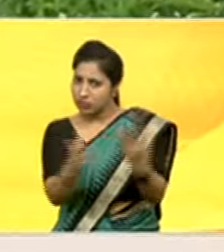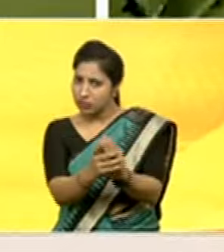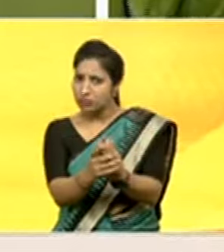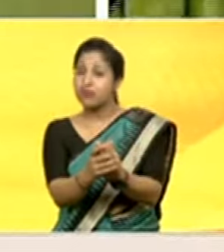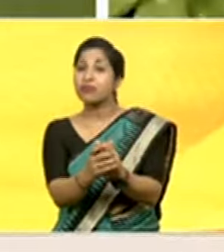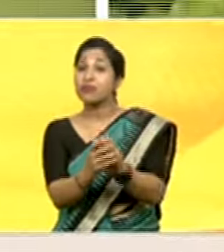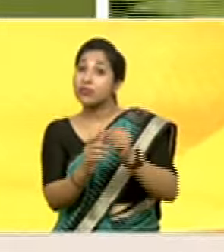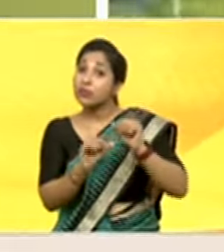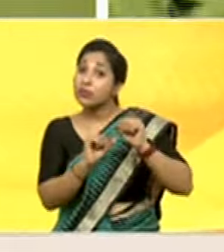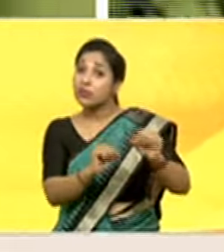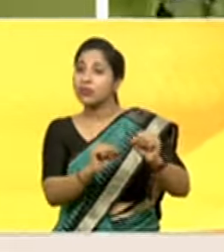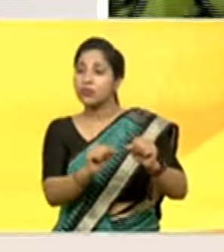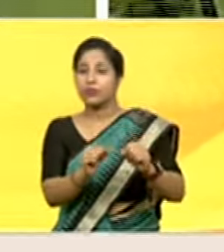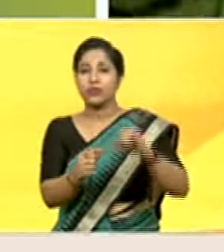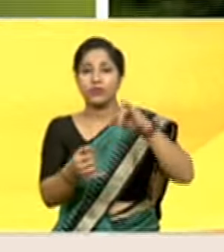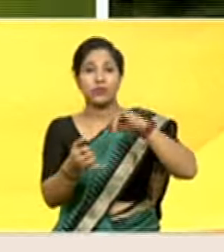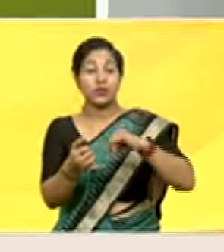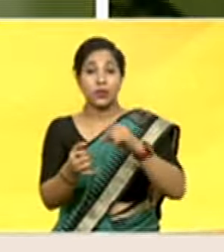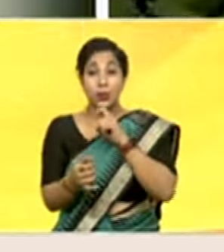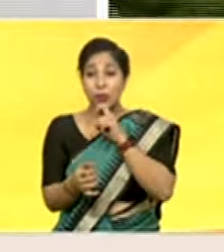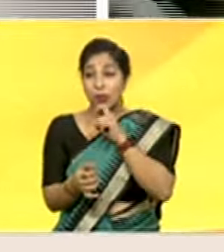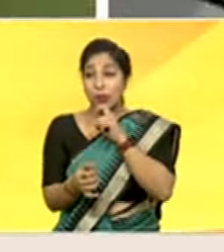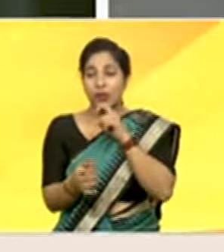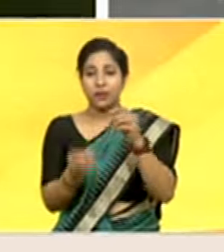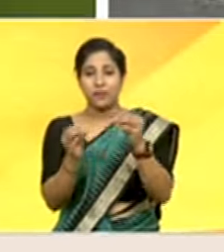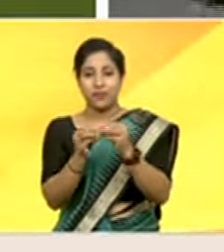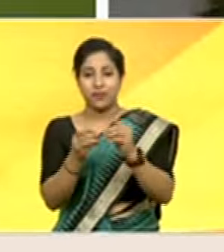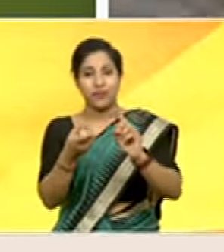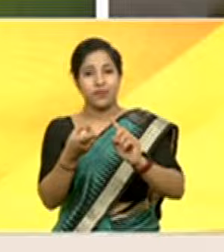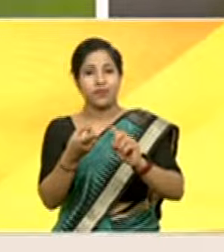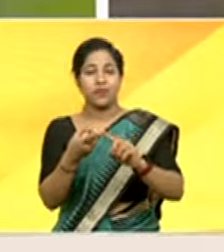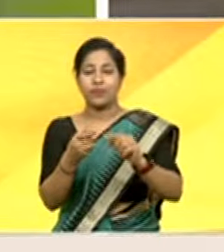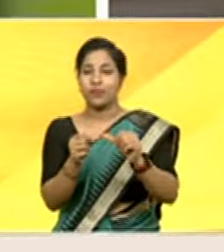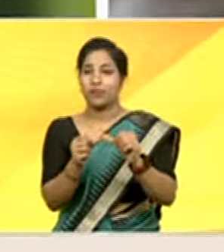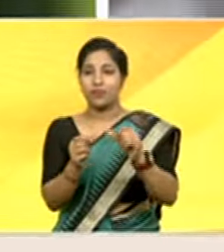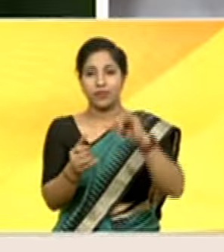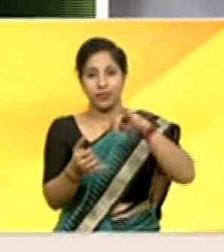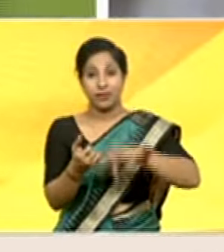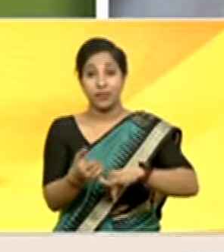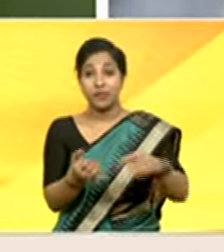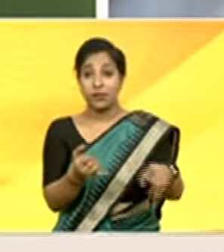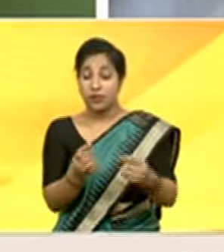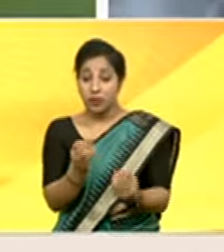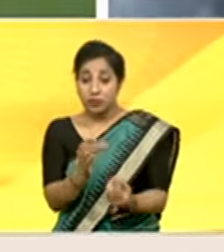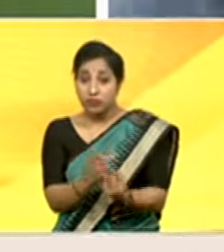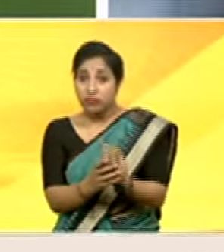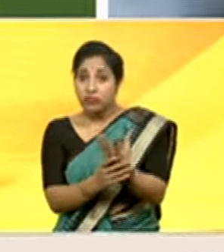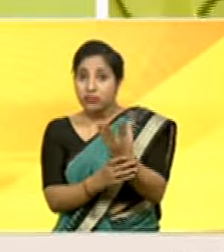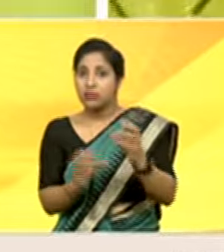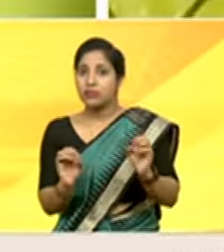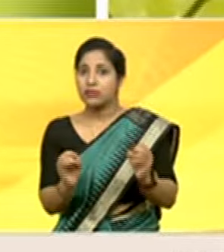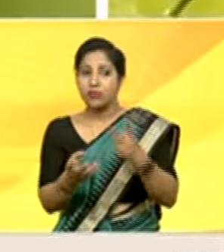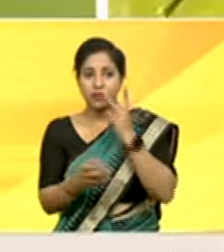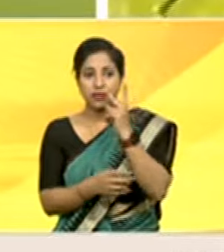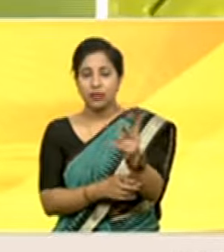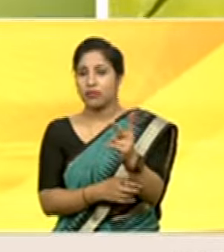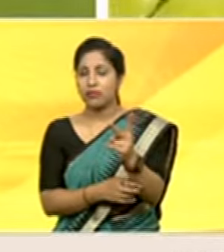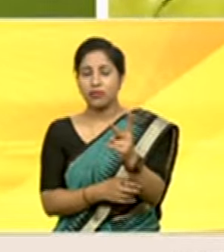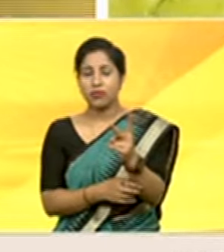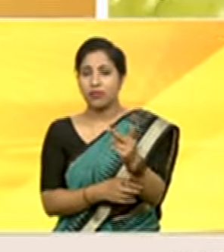मिला कर स्नोपीज उगाने का काम शुरू किया। और देखते ही देखते